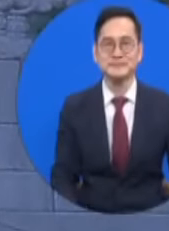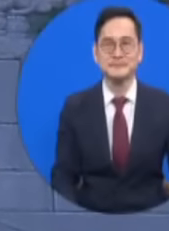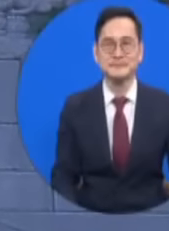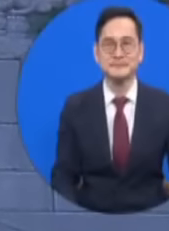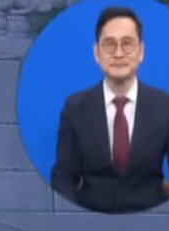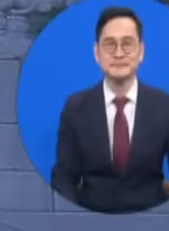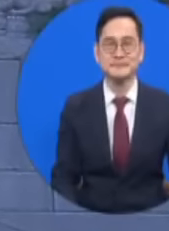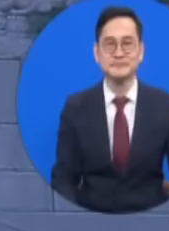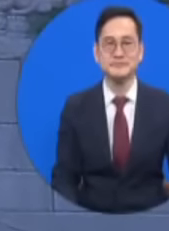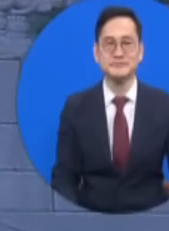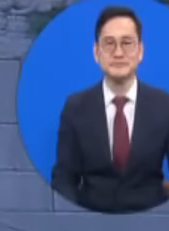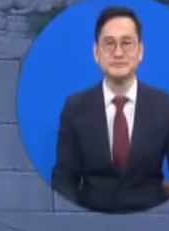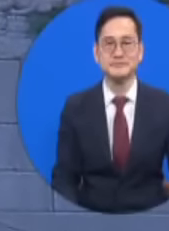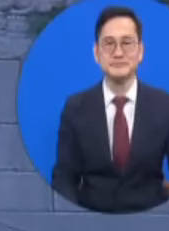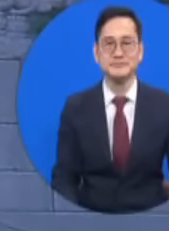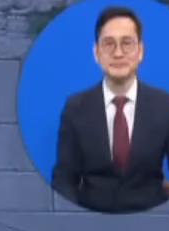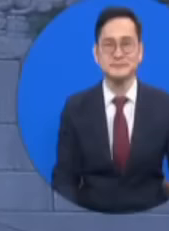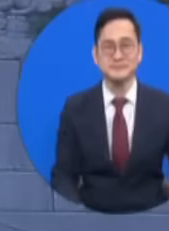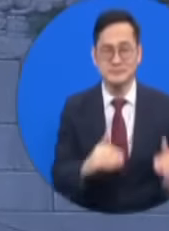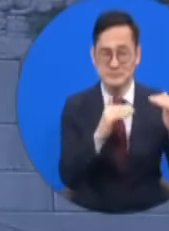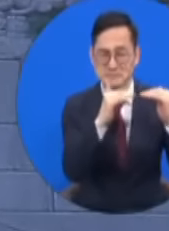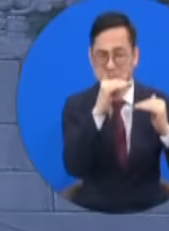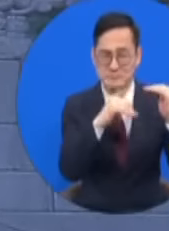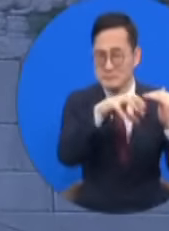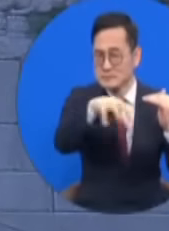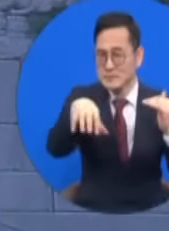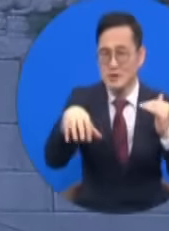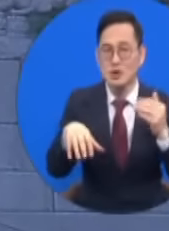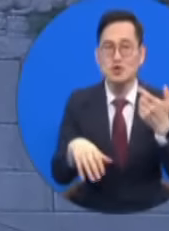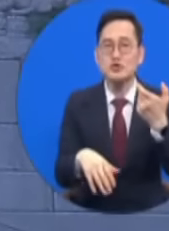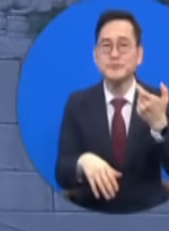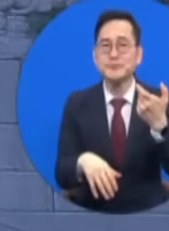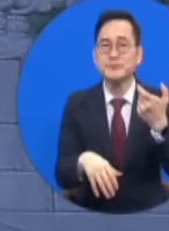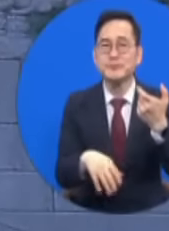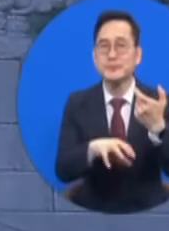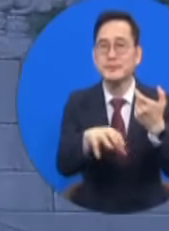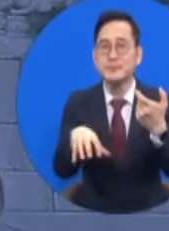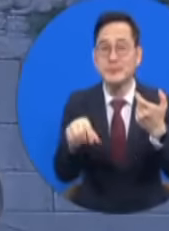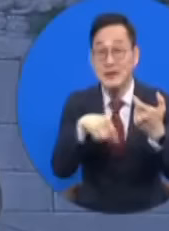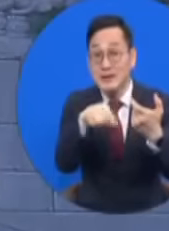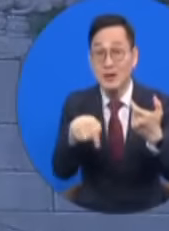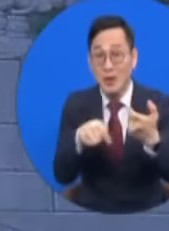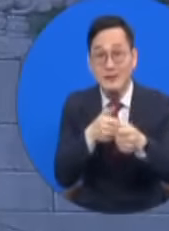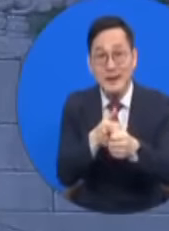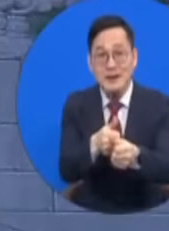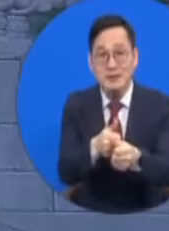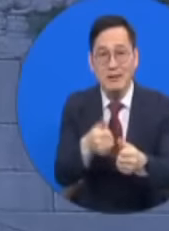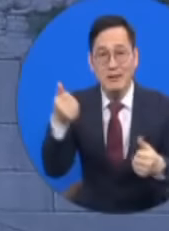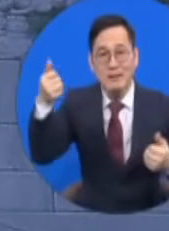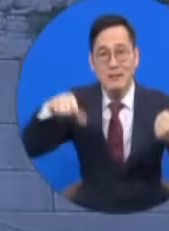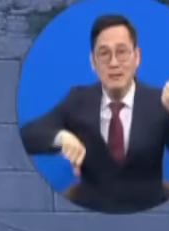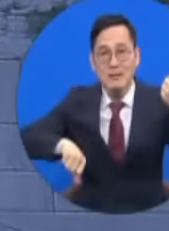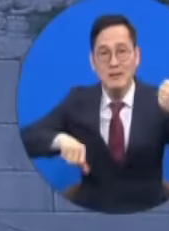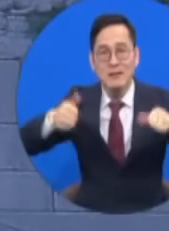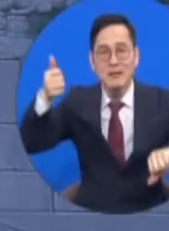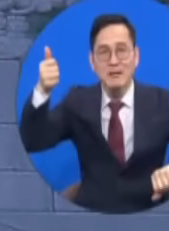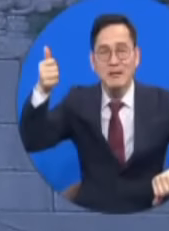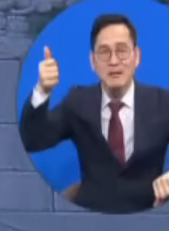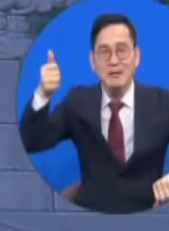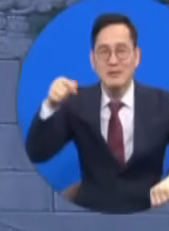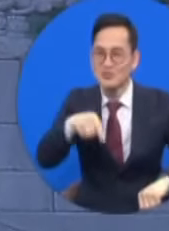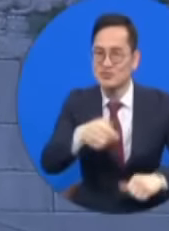각 경합지 60곳의 결과에 따라서 이번 총선의 최종 결과가 달려있다라고